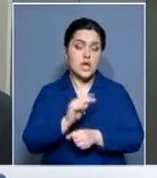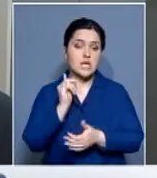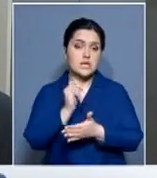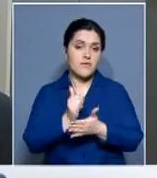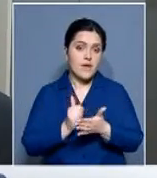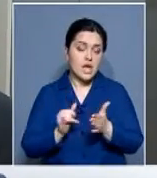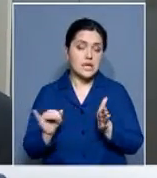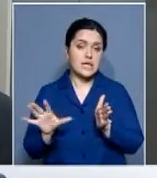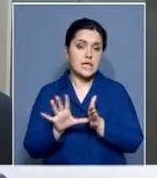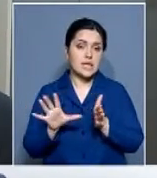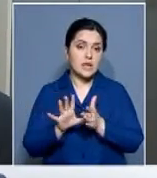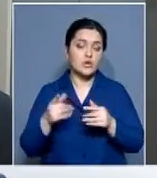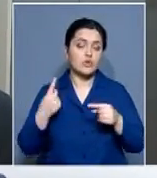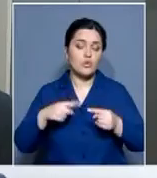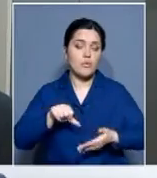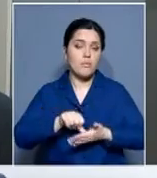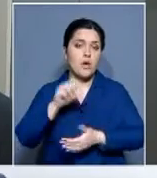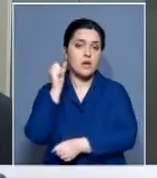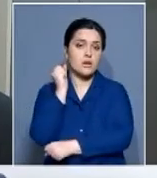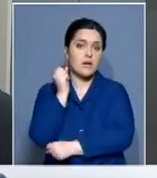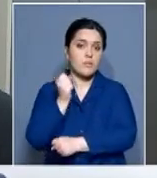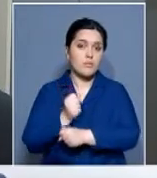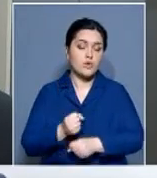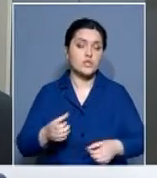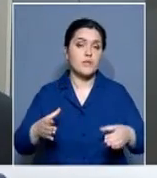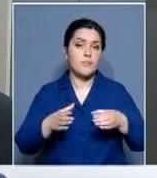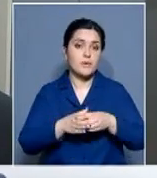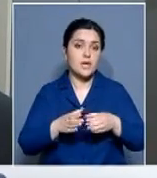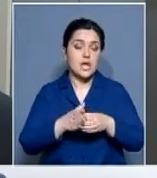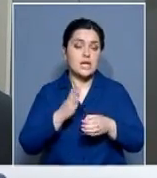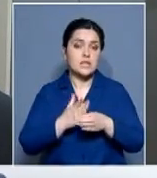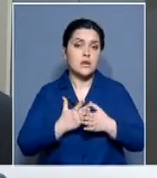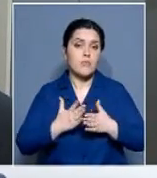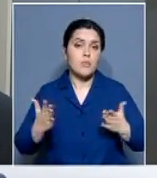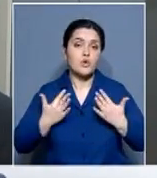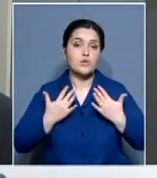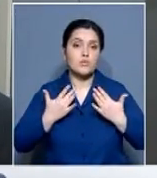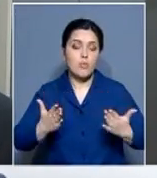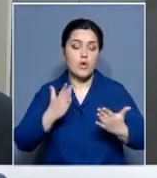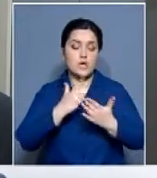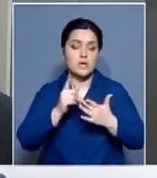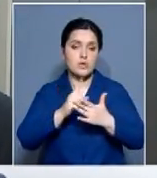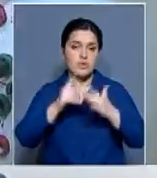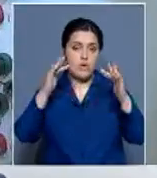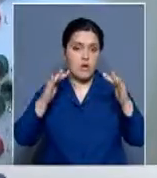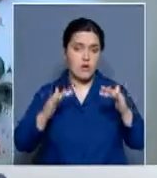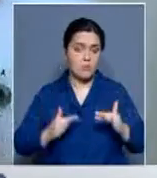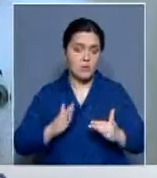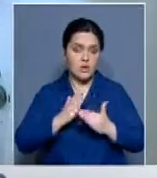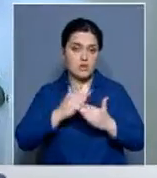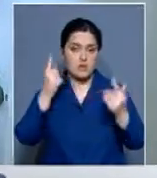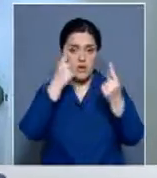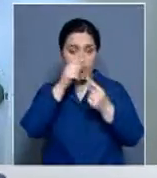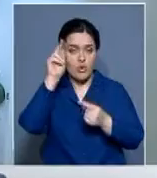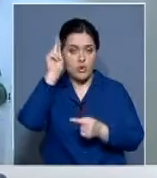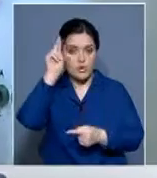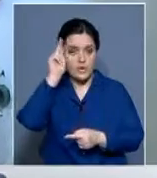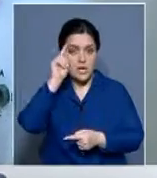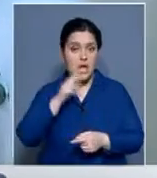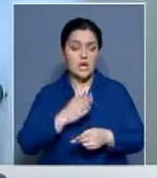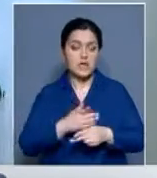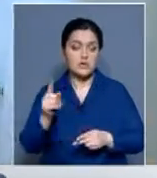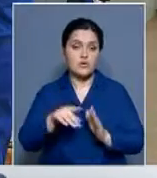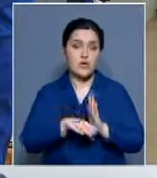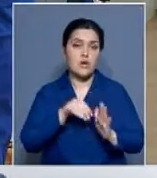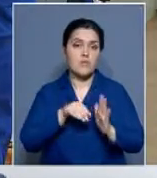и других представителей рабочей профессии. Огромным спросом пользуется профессия информационные технологии. Региональный этап проводится